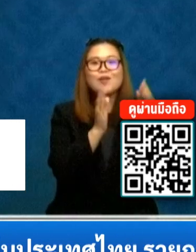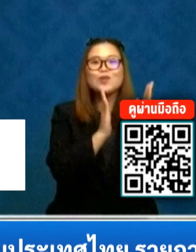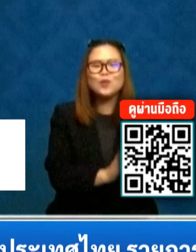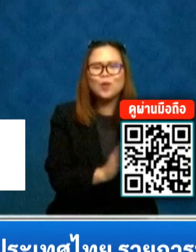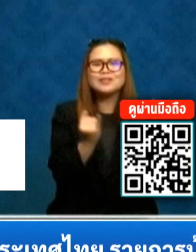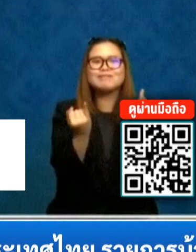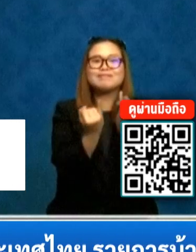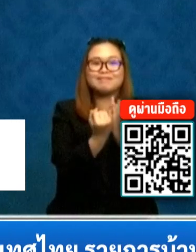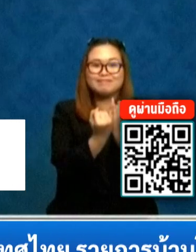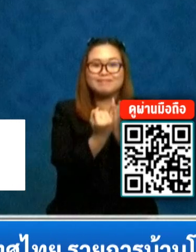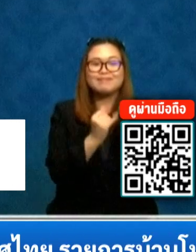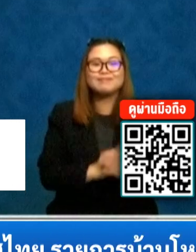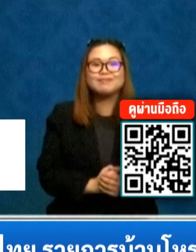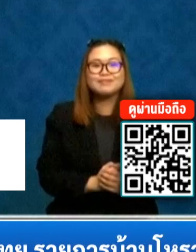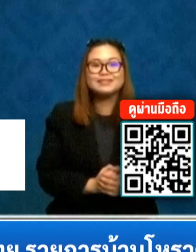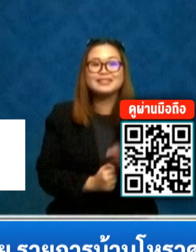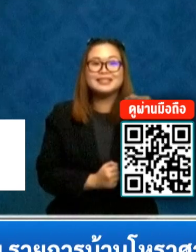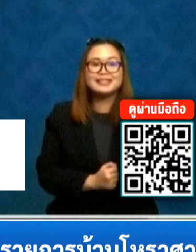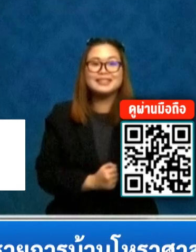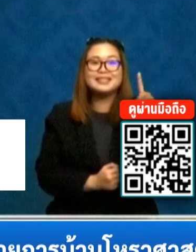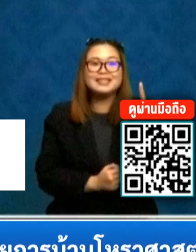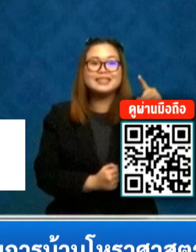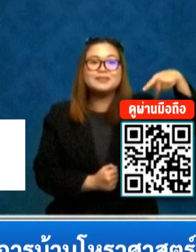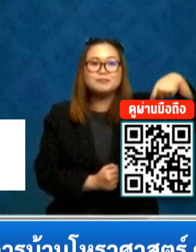เพราะเชื่อว่าจะทำให้ GDP เพิ่มขึ้นประมาณ